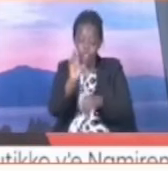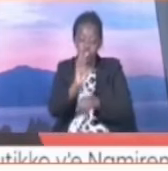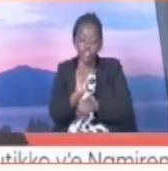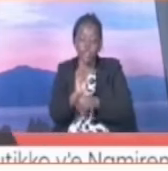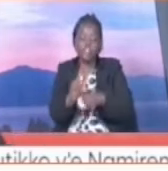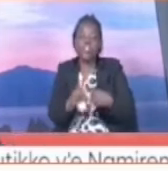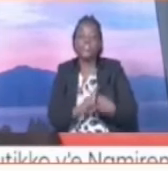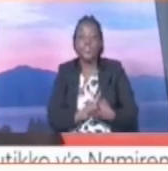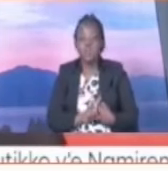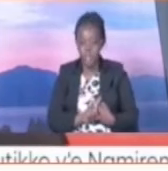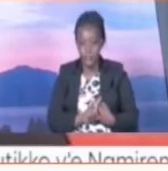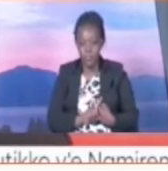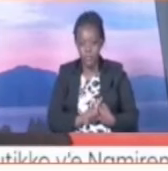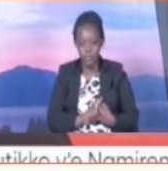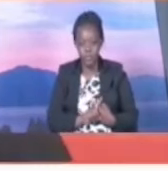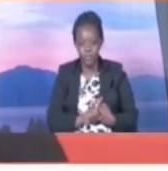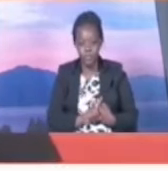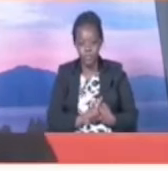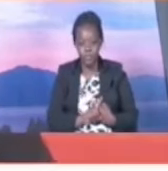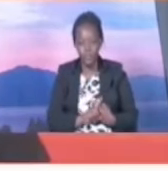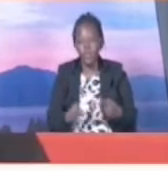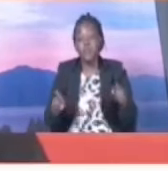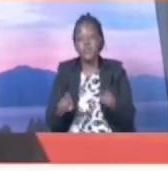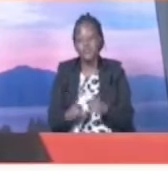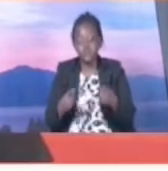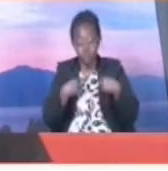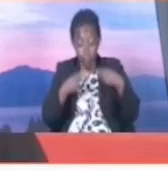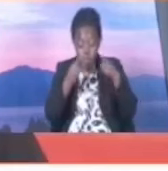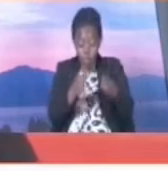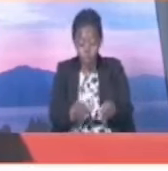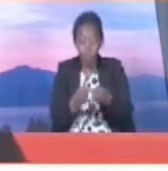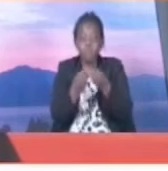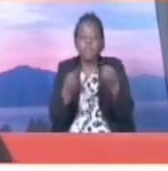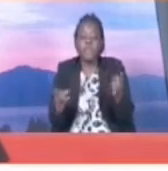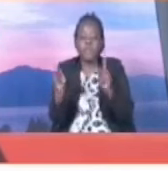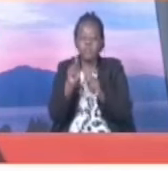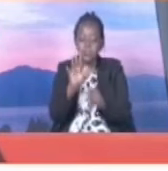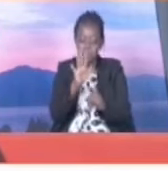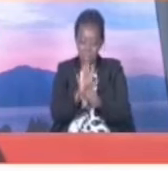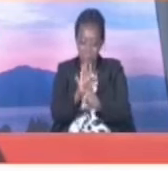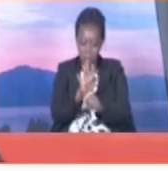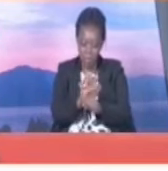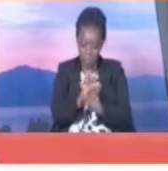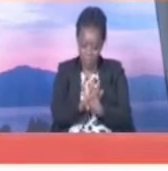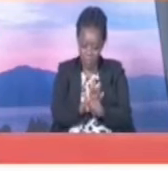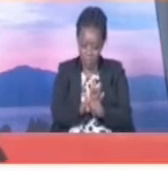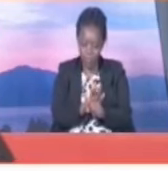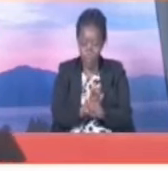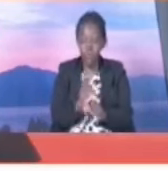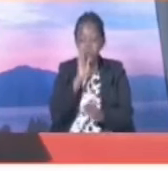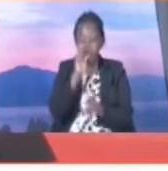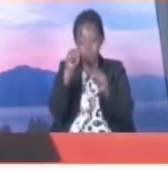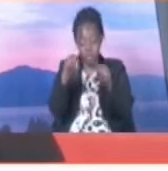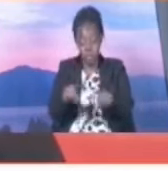ey'e Namirembe. Era tusuubira abantu bangi ddala okubeera ku mukolo